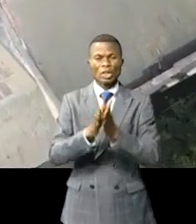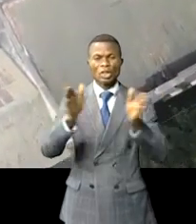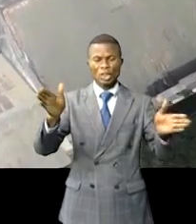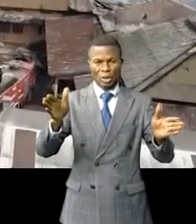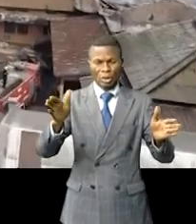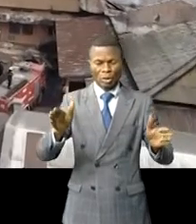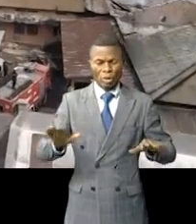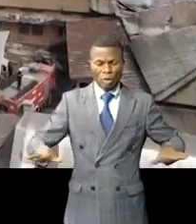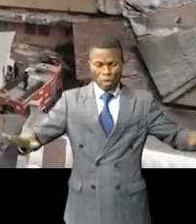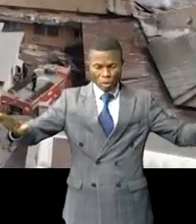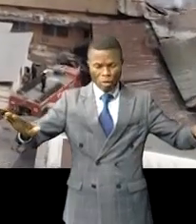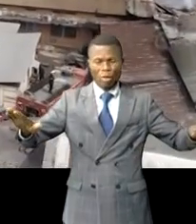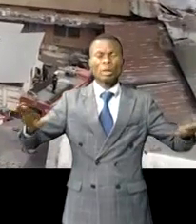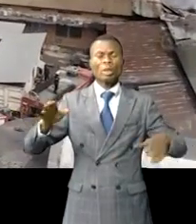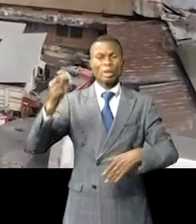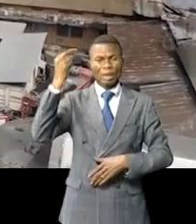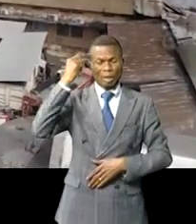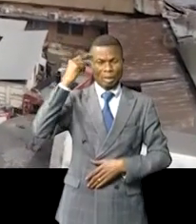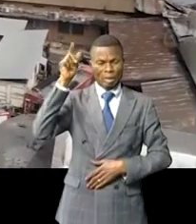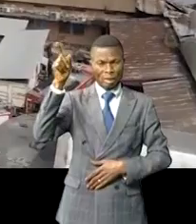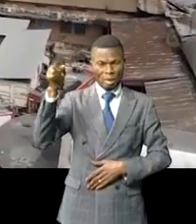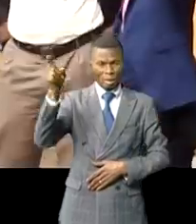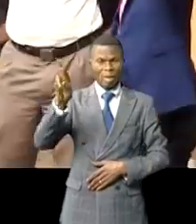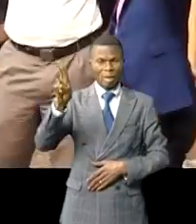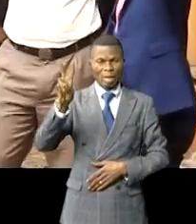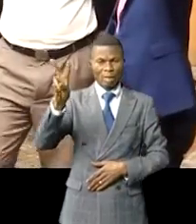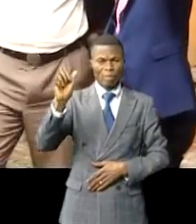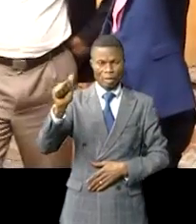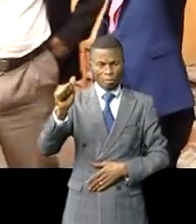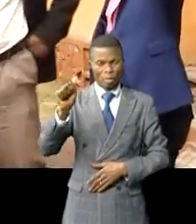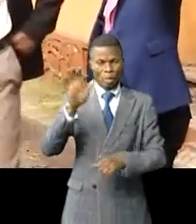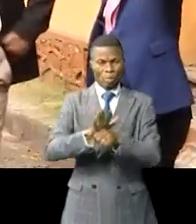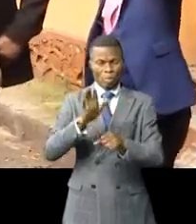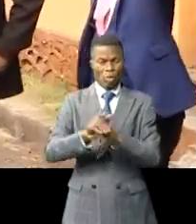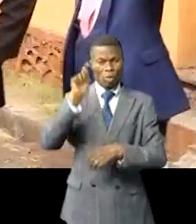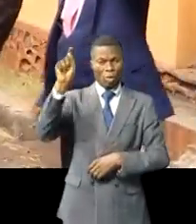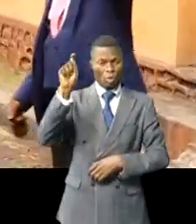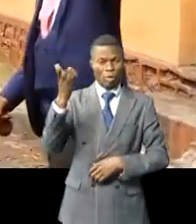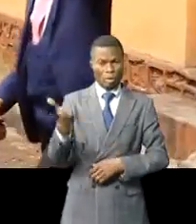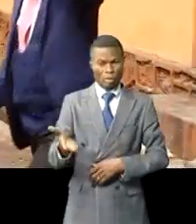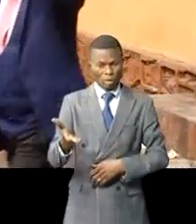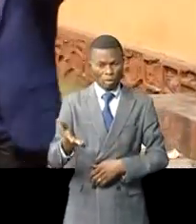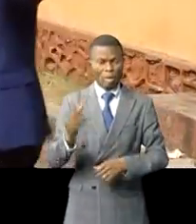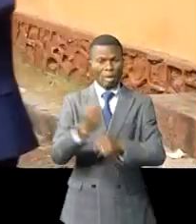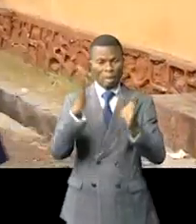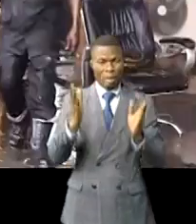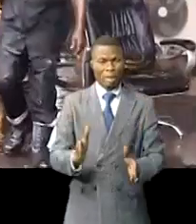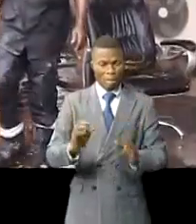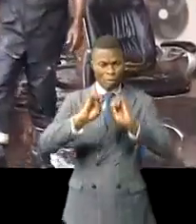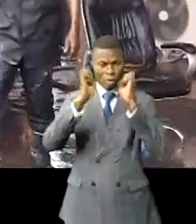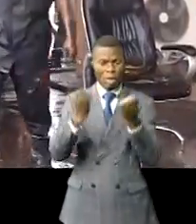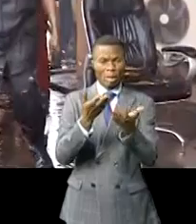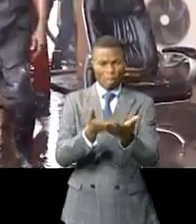générale de la Régie des voies aériennes RVA. D'après plusieurs témoins, notamment des agents de cette